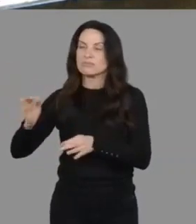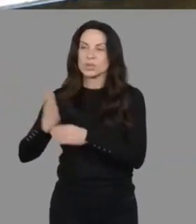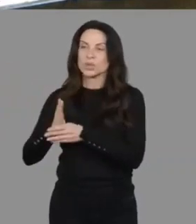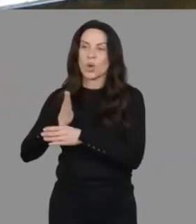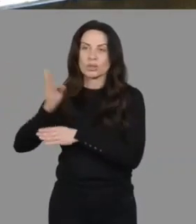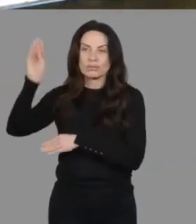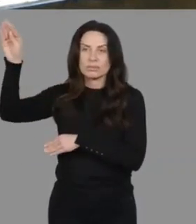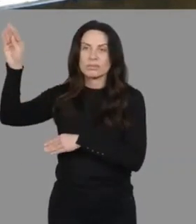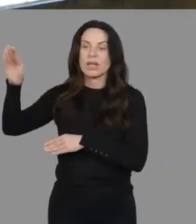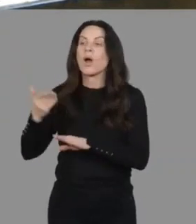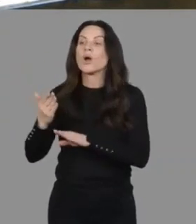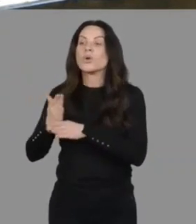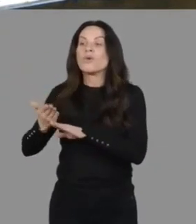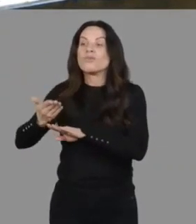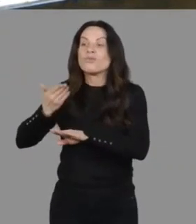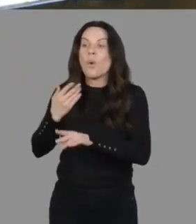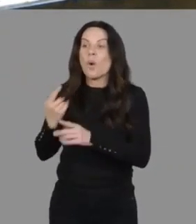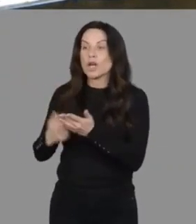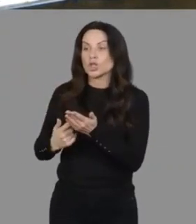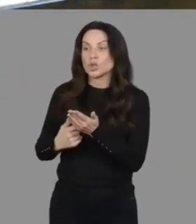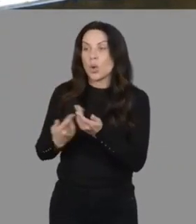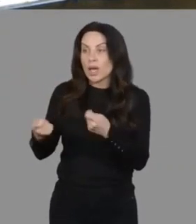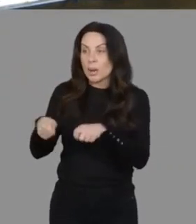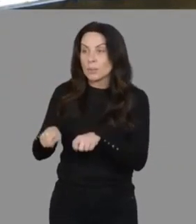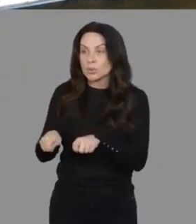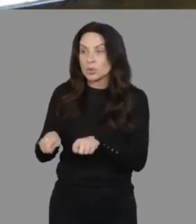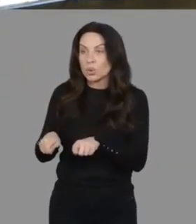bevor eine Steuer überhaupt beschlossen wurde,